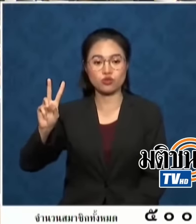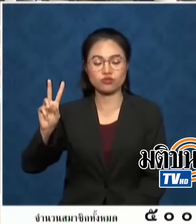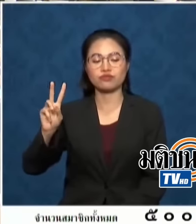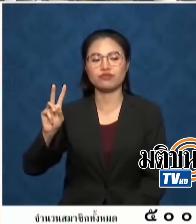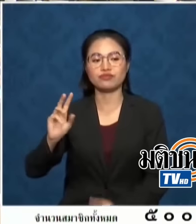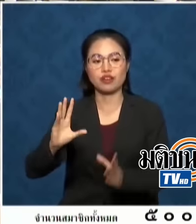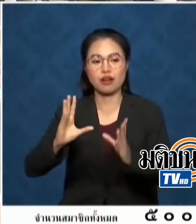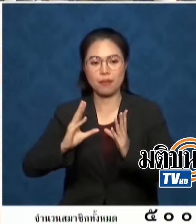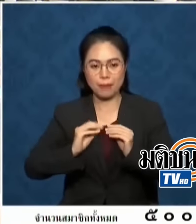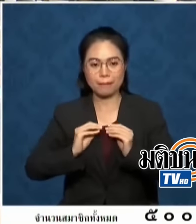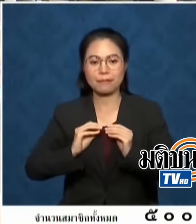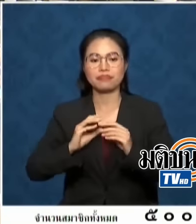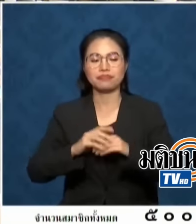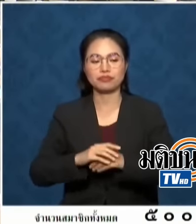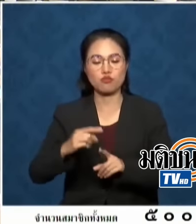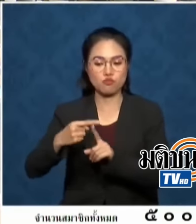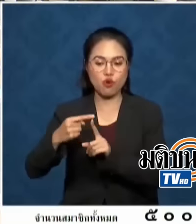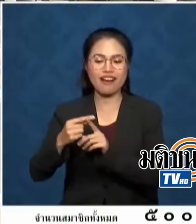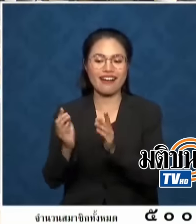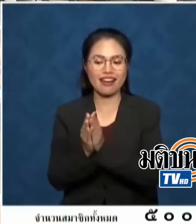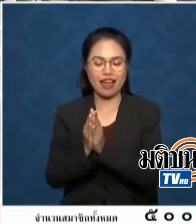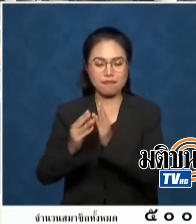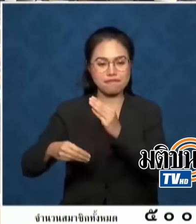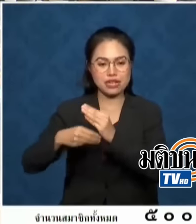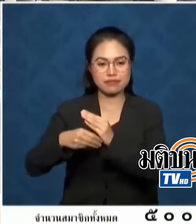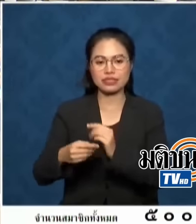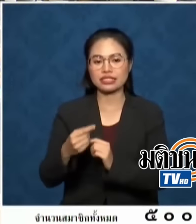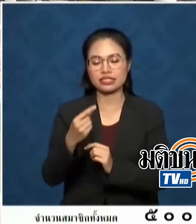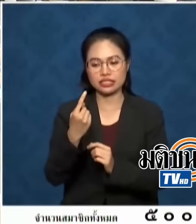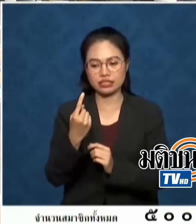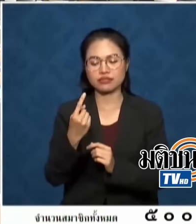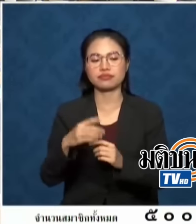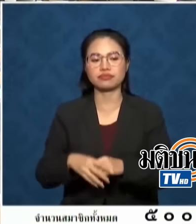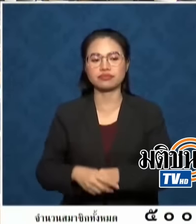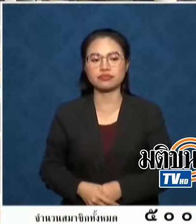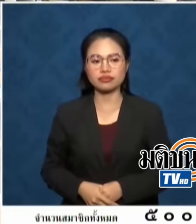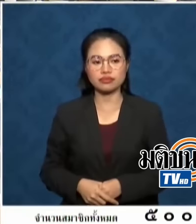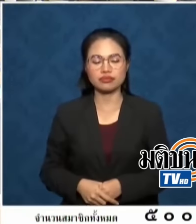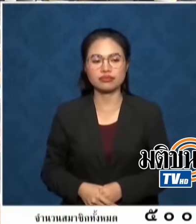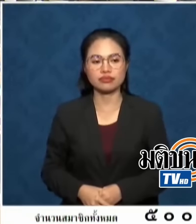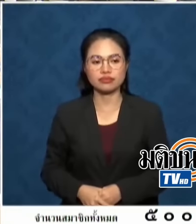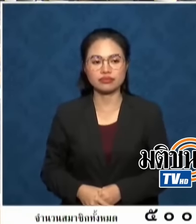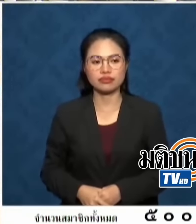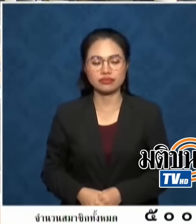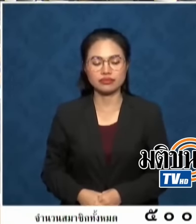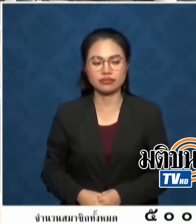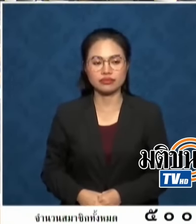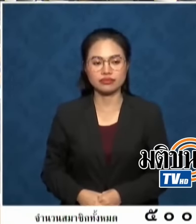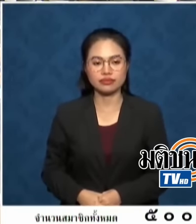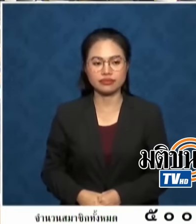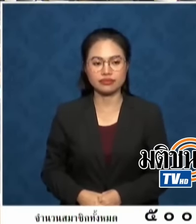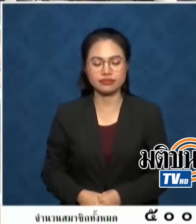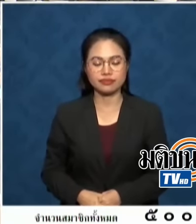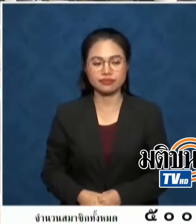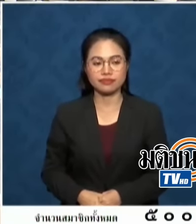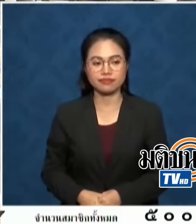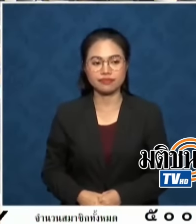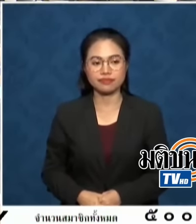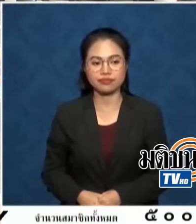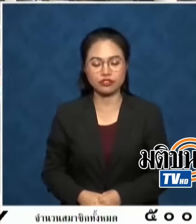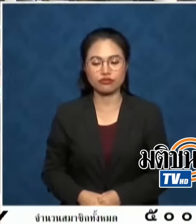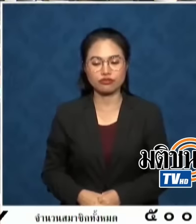402 402บวกไป1นะครับงั้นท่านได้แสดงตนหรือยังครับ แสดงตนแล้วครับ ครับมีจำนว